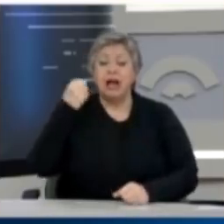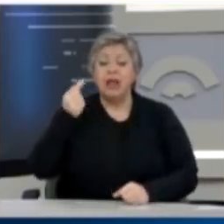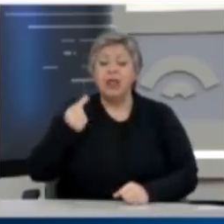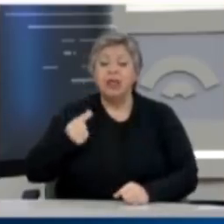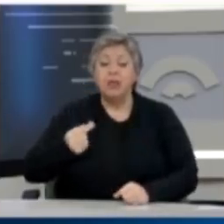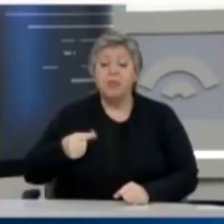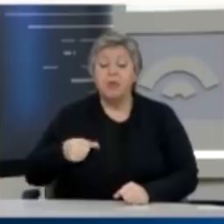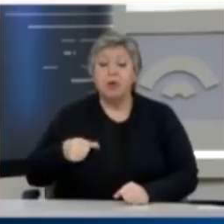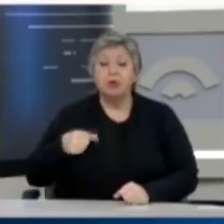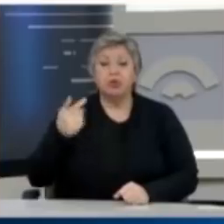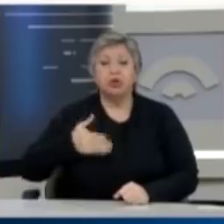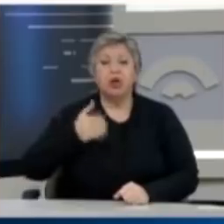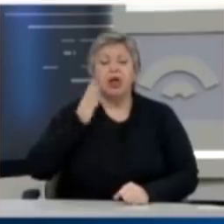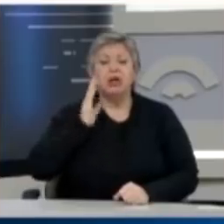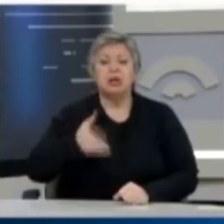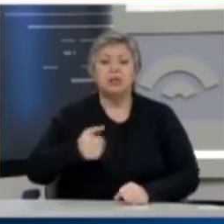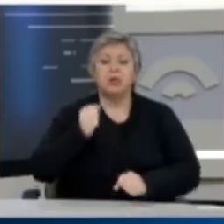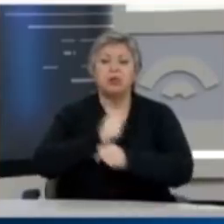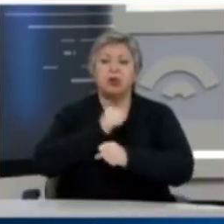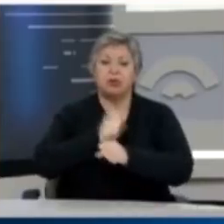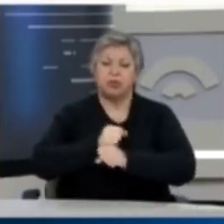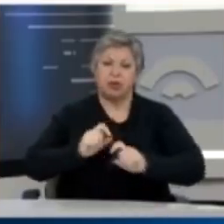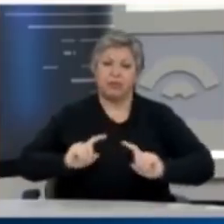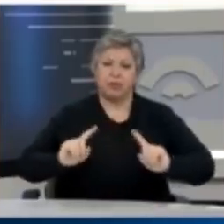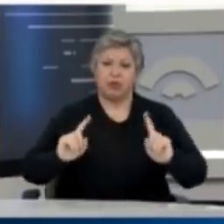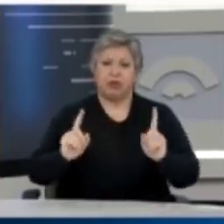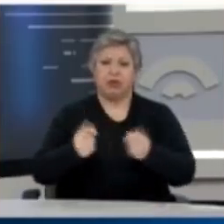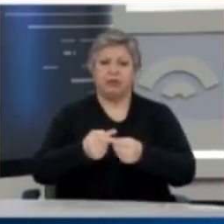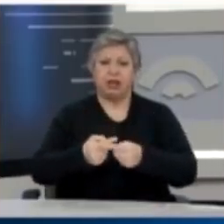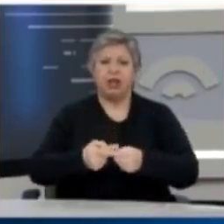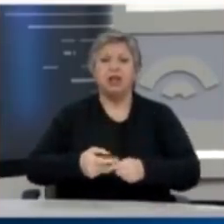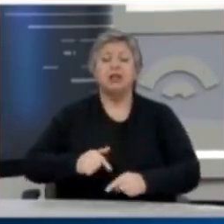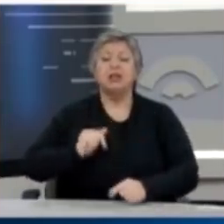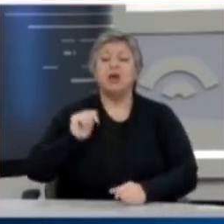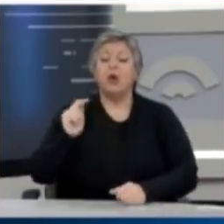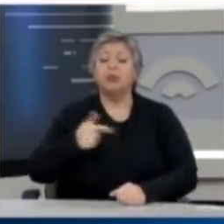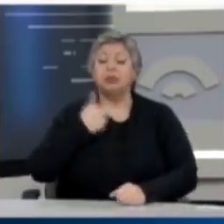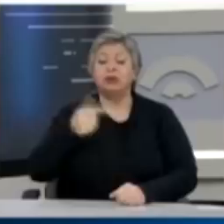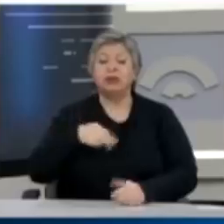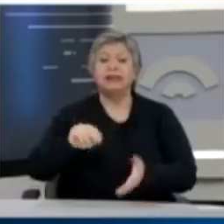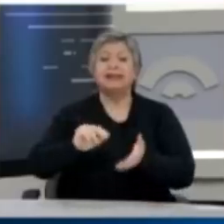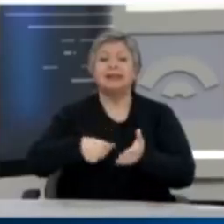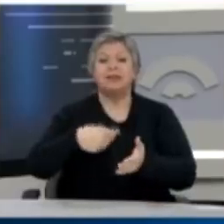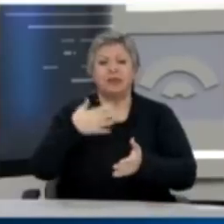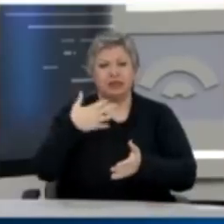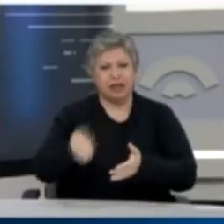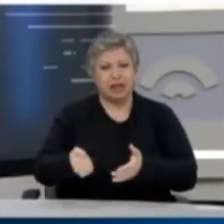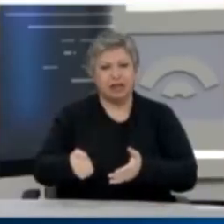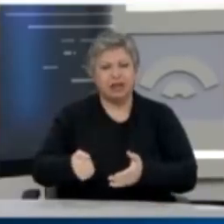κατάργηση της συνταγματικής απαγόρευσης για τη μονιμοποίηση των συμβασιούχων. Και αν, κύριοι της